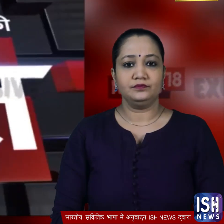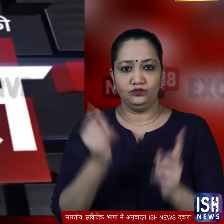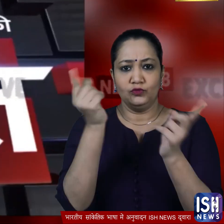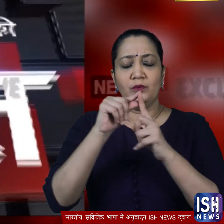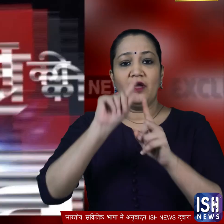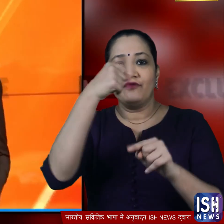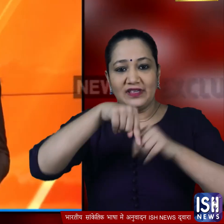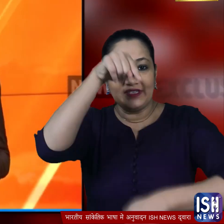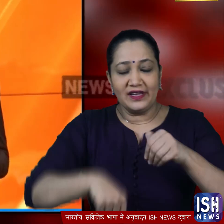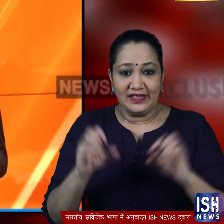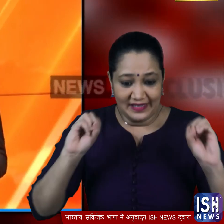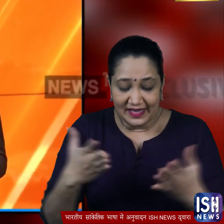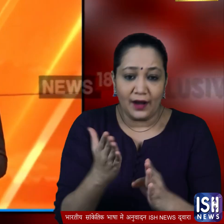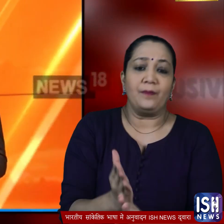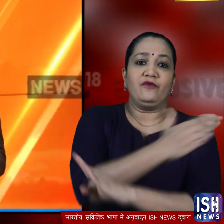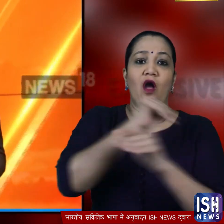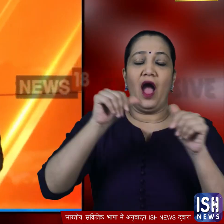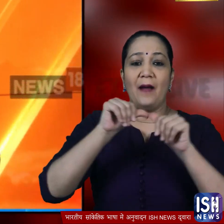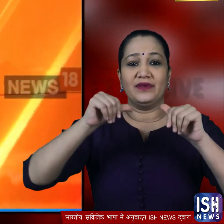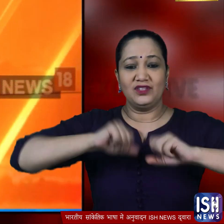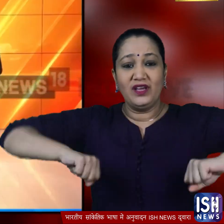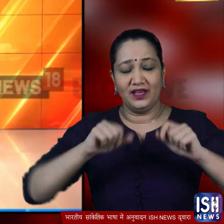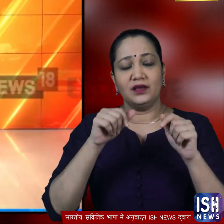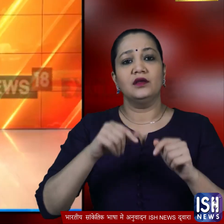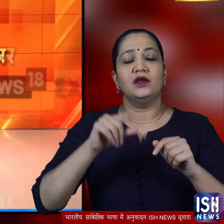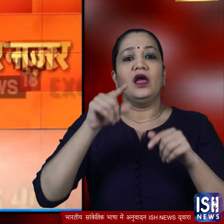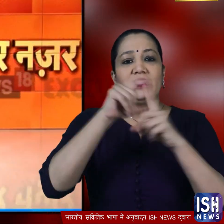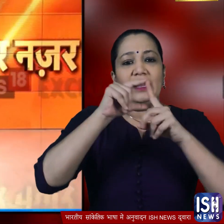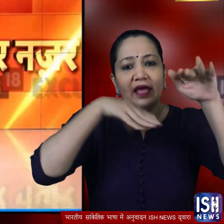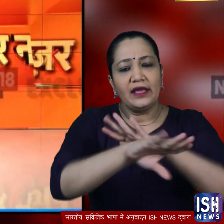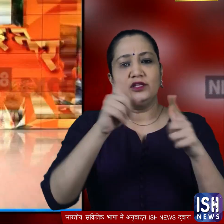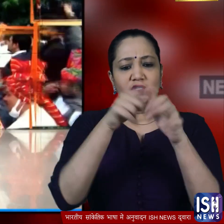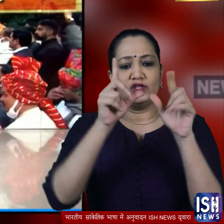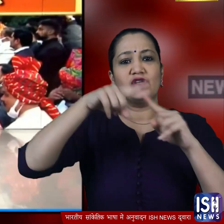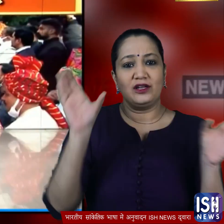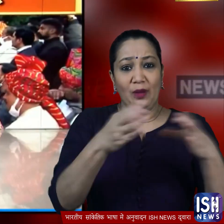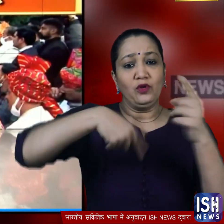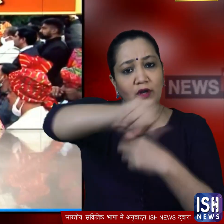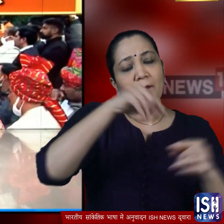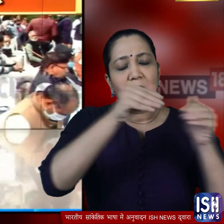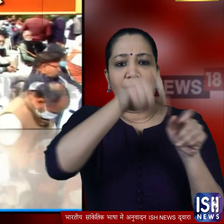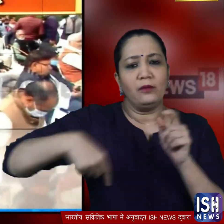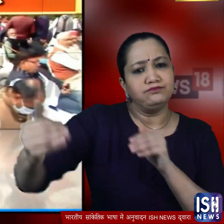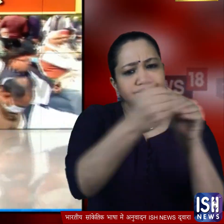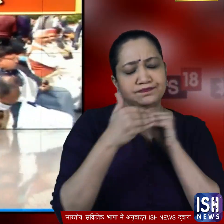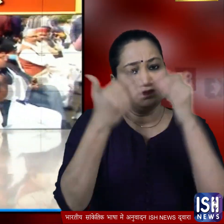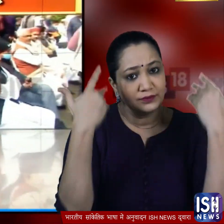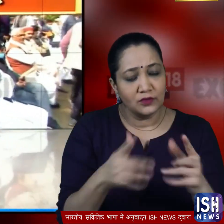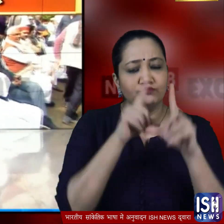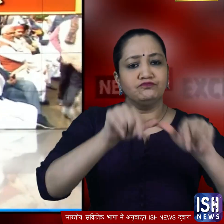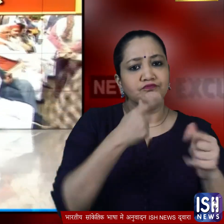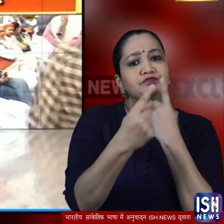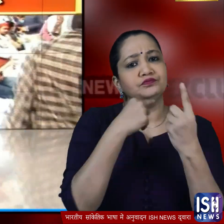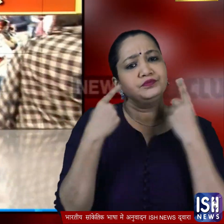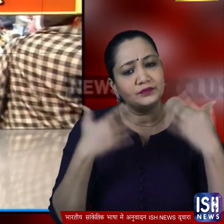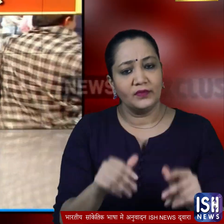था। यूपी में पहले चरण के मतदान से पहले अमित शाह ने दिल्ली में जाट समुदाय के नेताओं से मुलाकात की। सूत्र बता रहे हैं कि जाट समुदाय के साथ